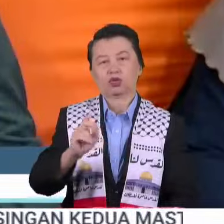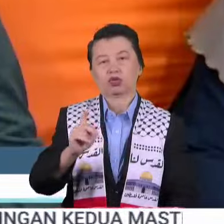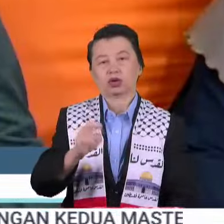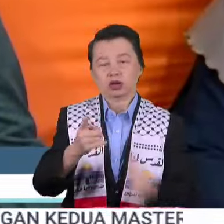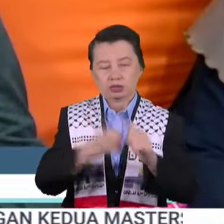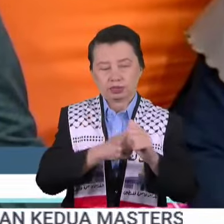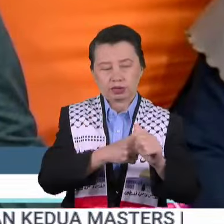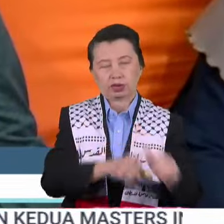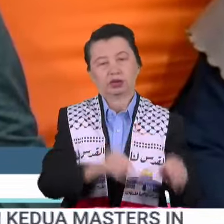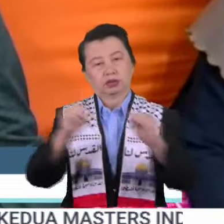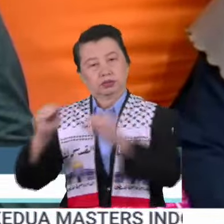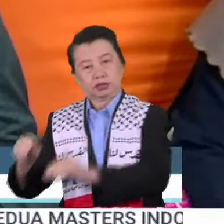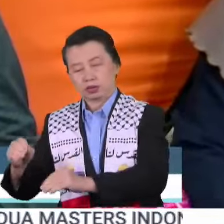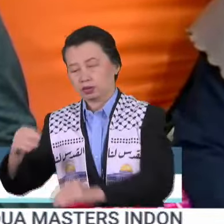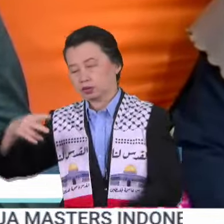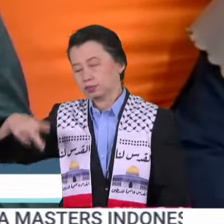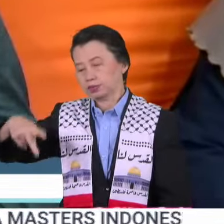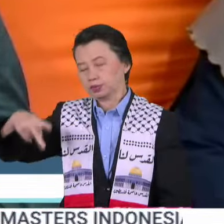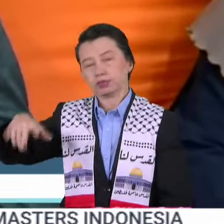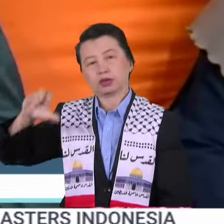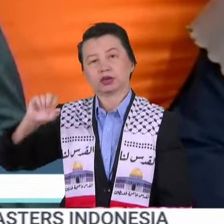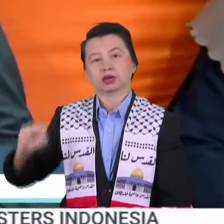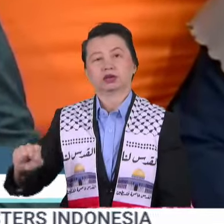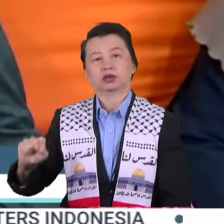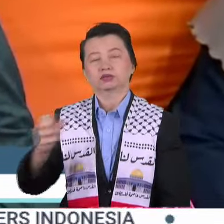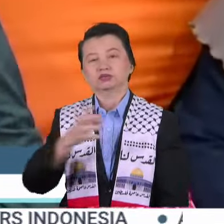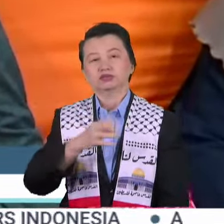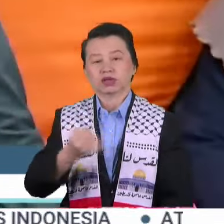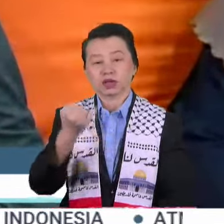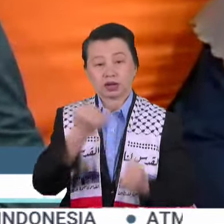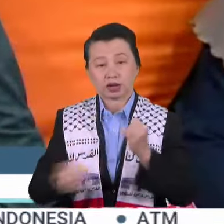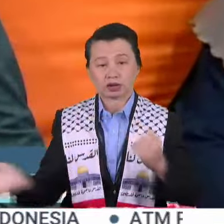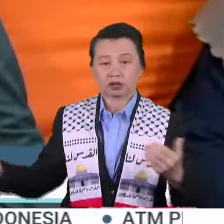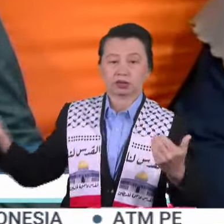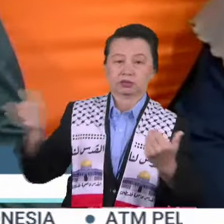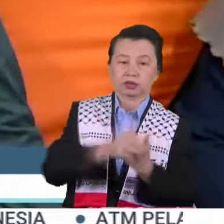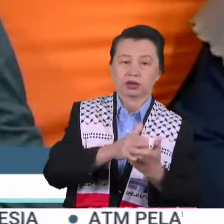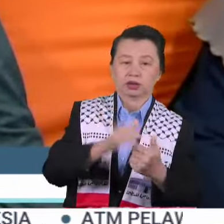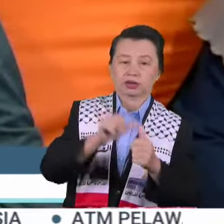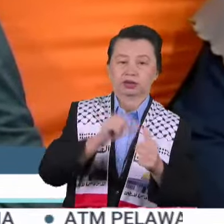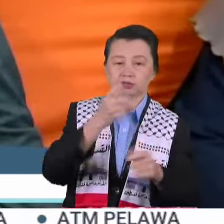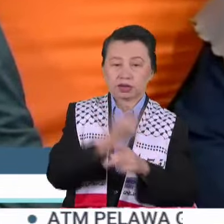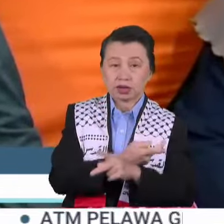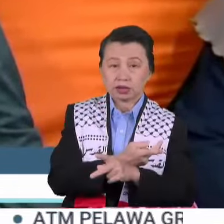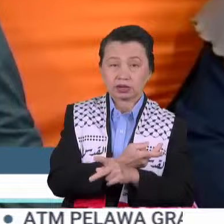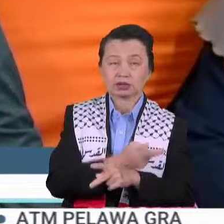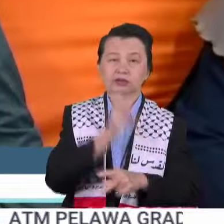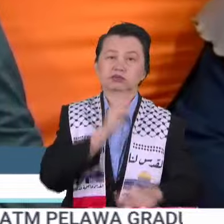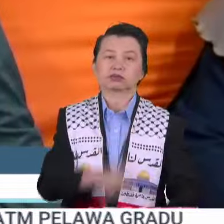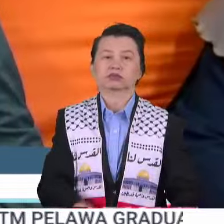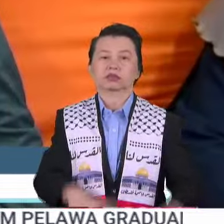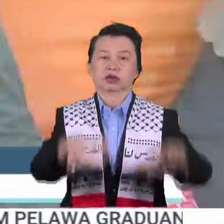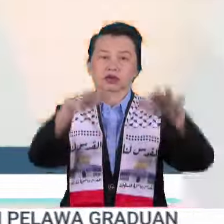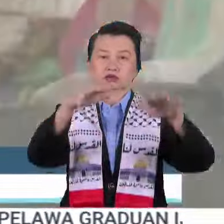pertama berlindung di Pusat Pemindahan Sementara PPS dan terakhir pulang setiap kali banjir.